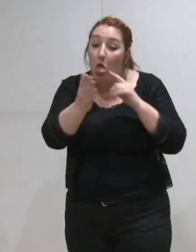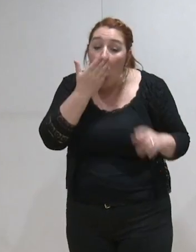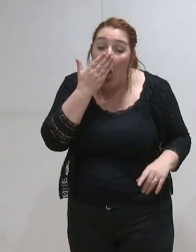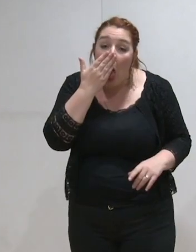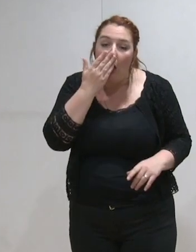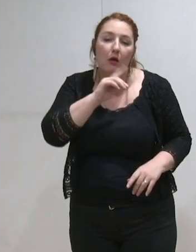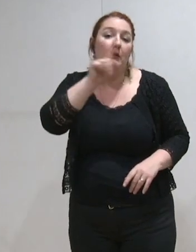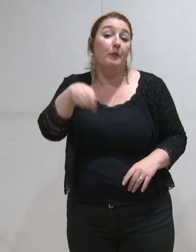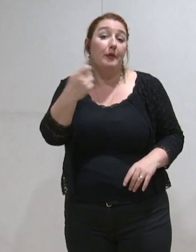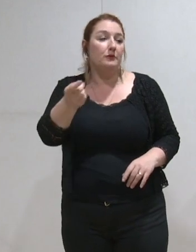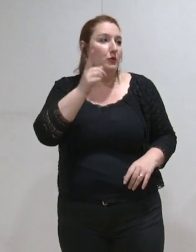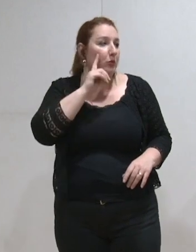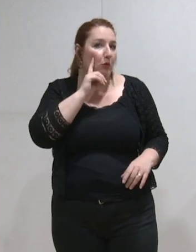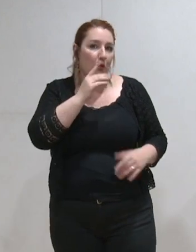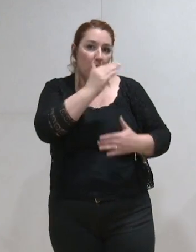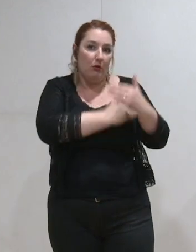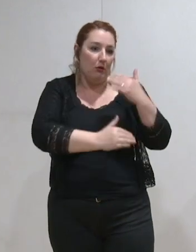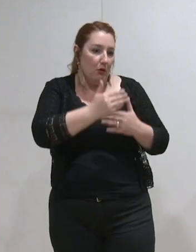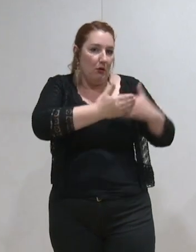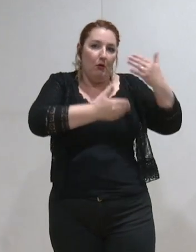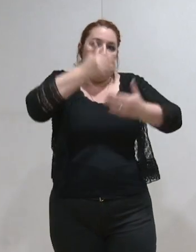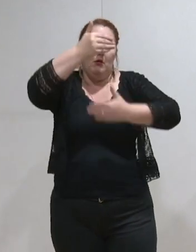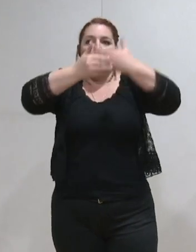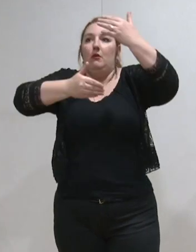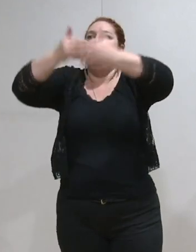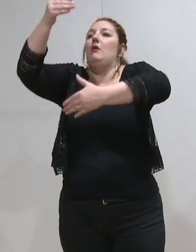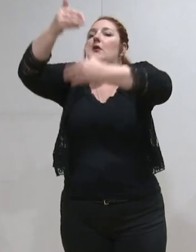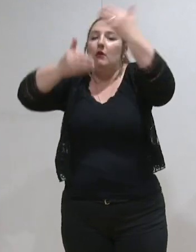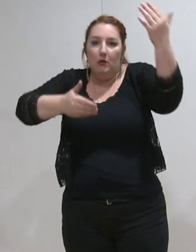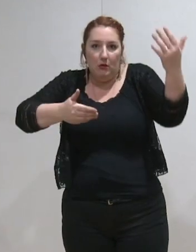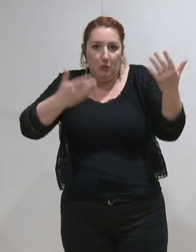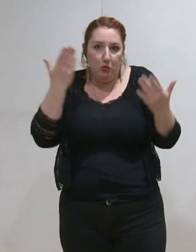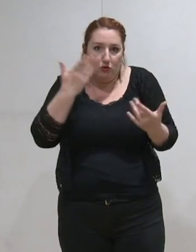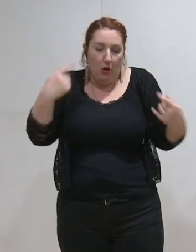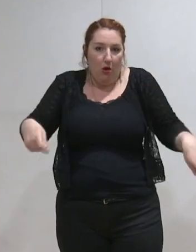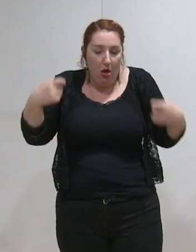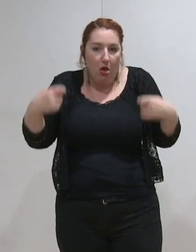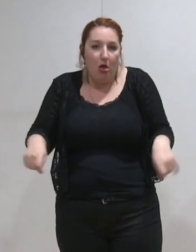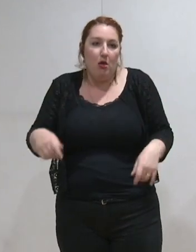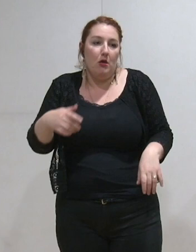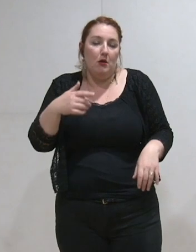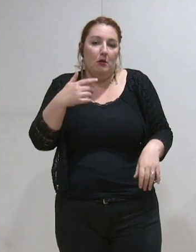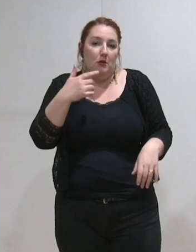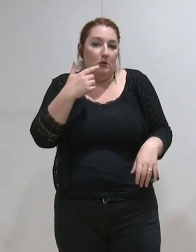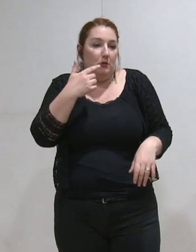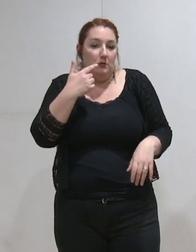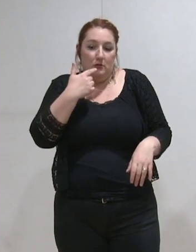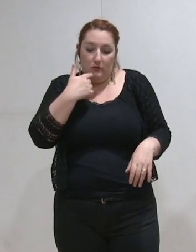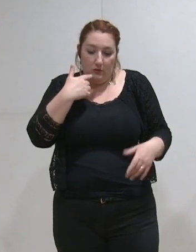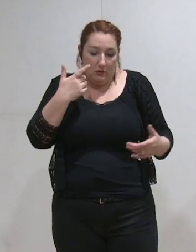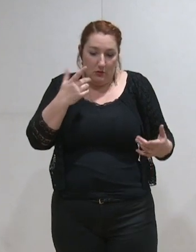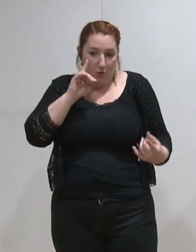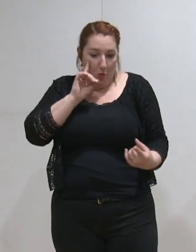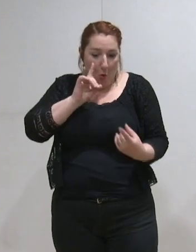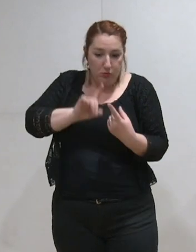tenu du volume et comp tenu de l'inertie par immobilier on s'astreint on s'impose des